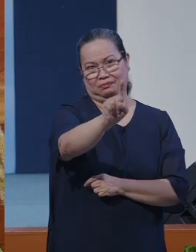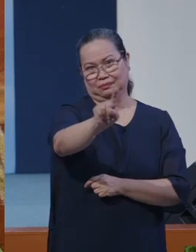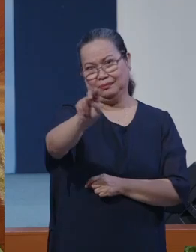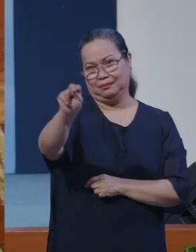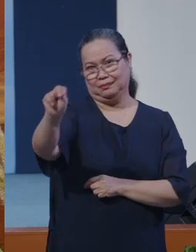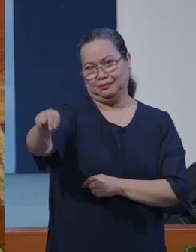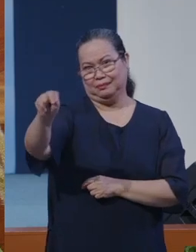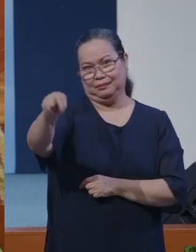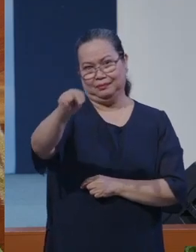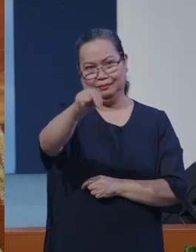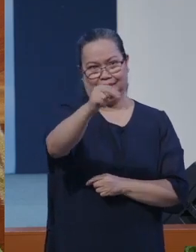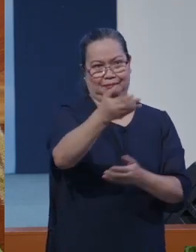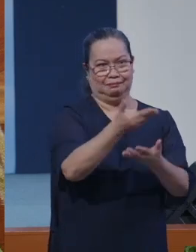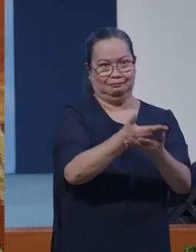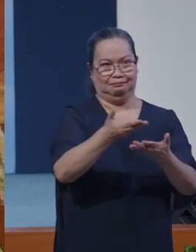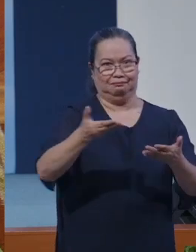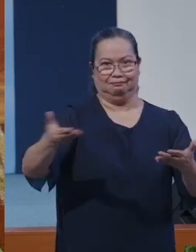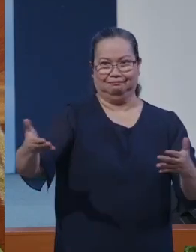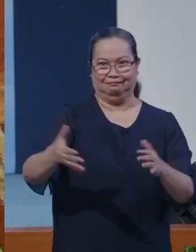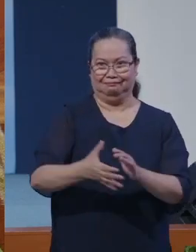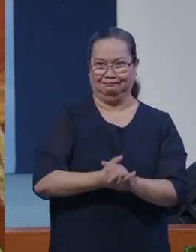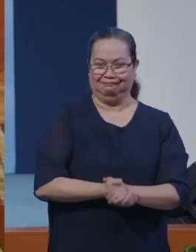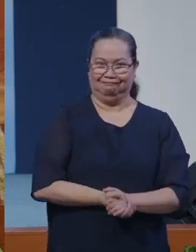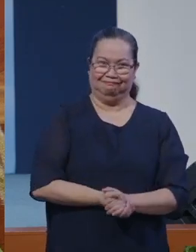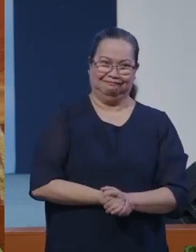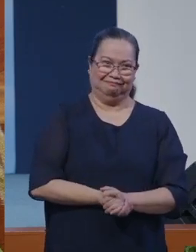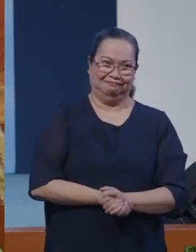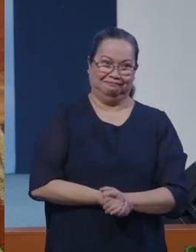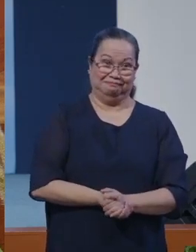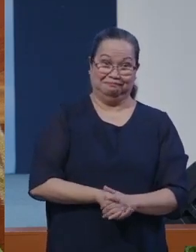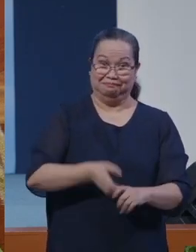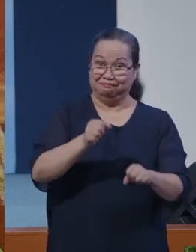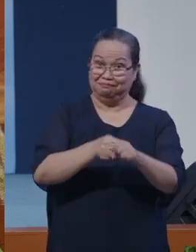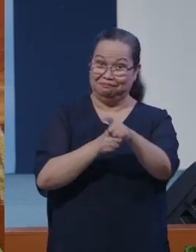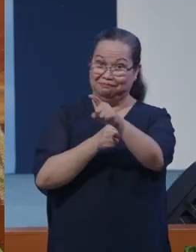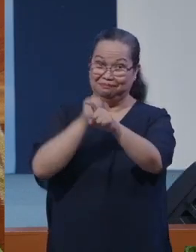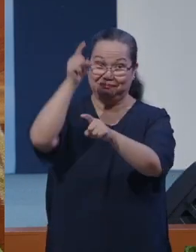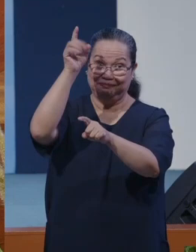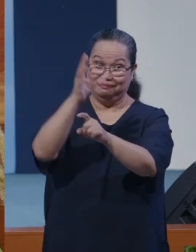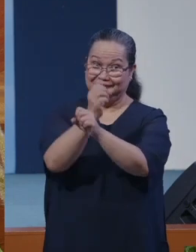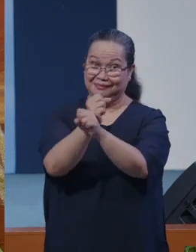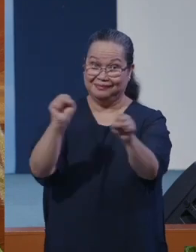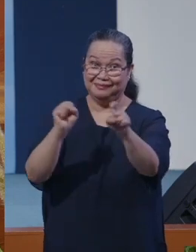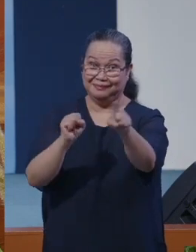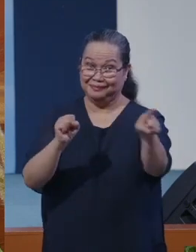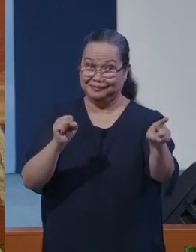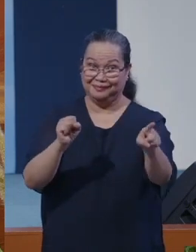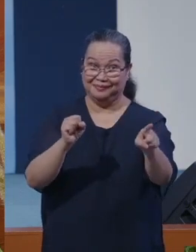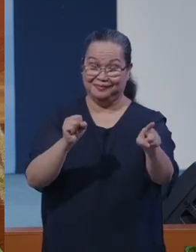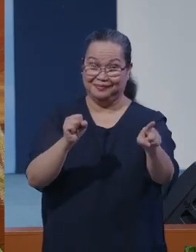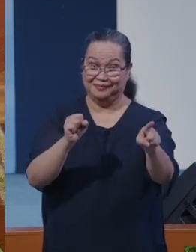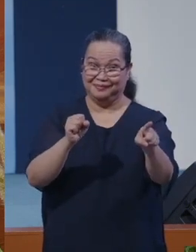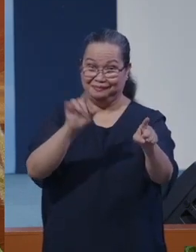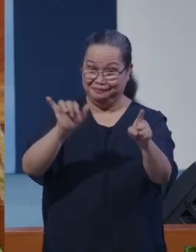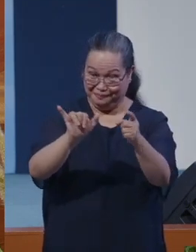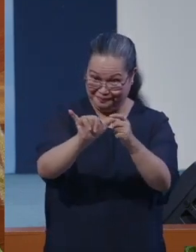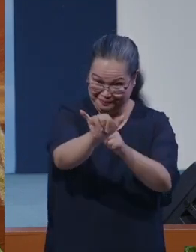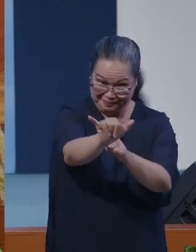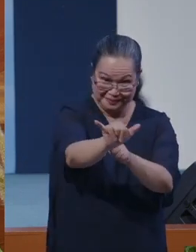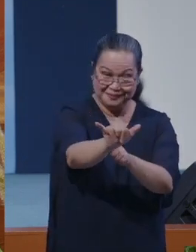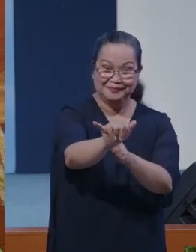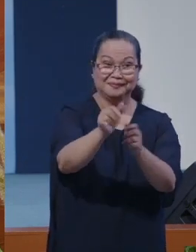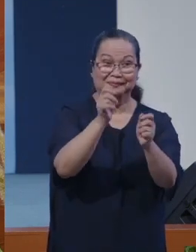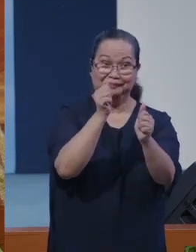all things? Kung kayo'y niligtas niya, magpasawalang hanggan. Ibig